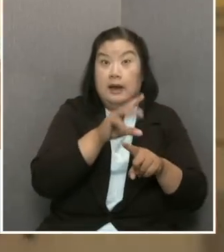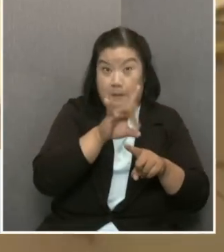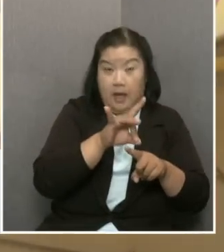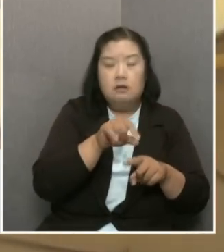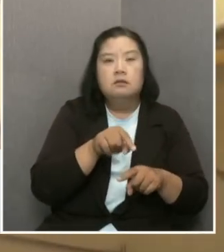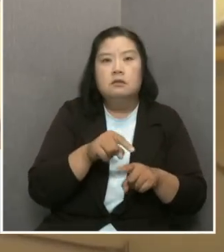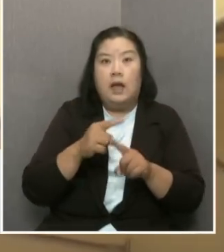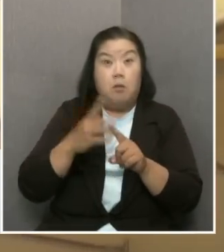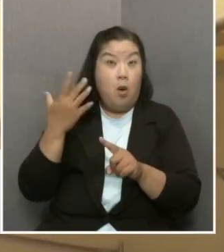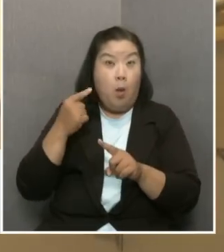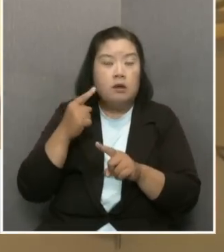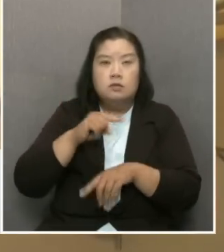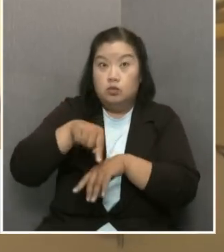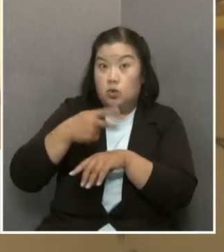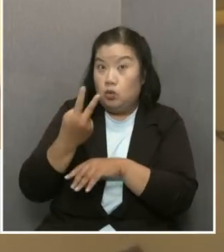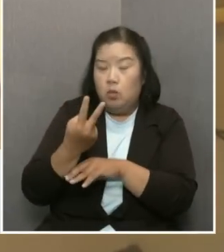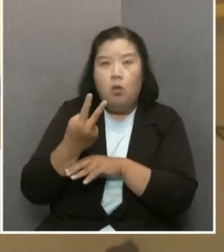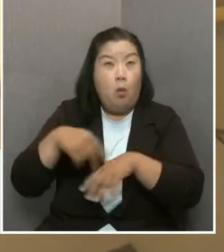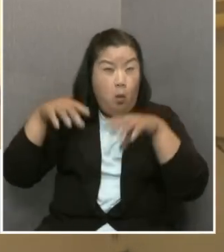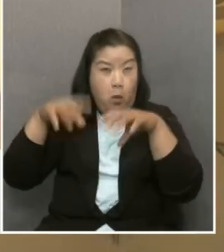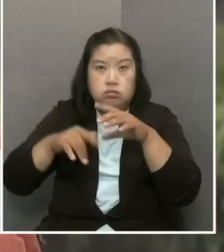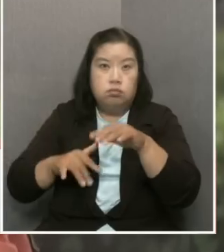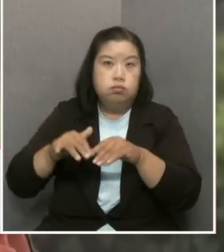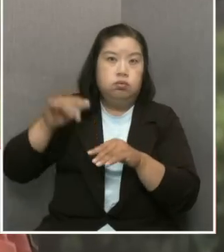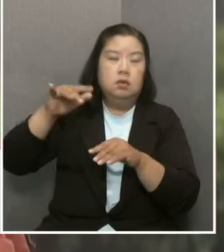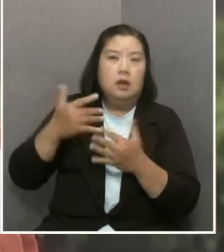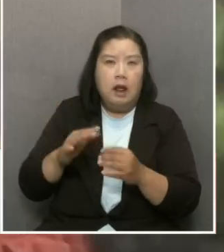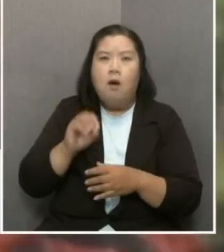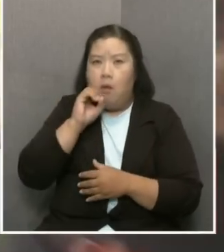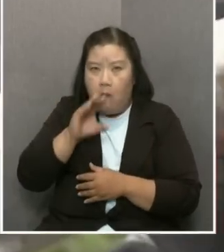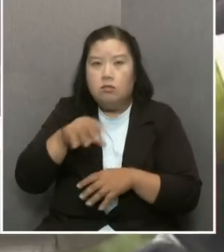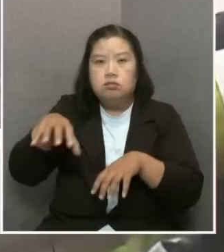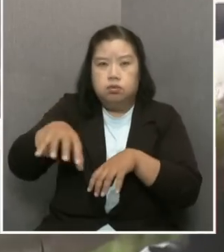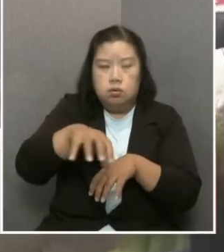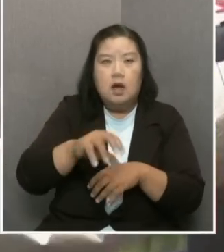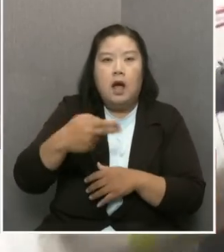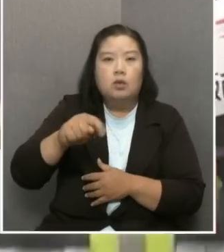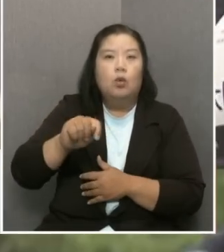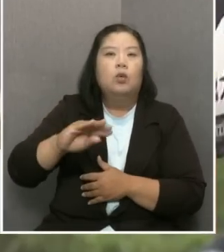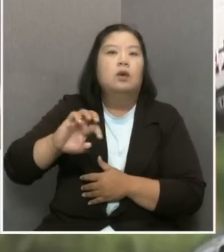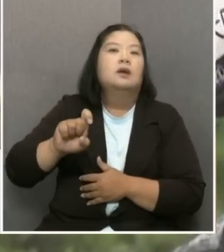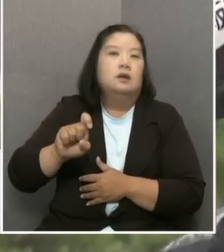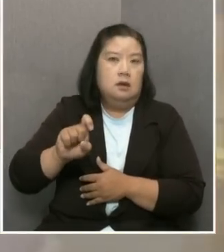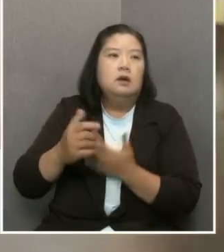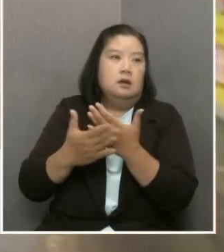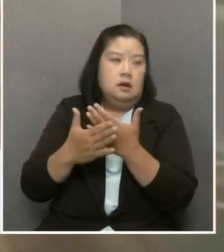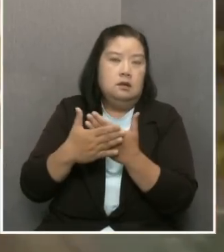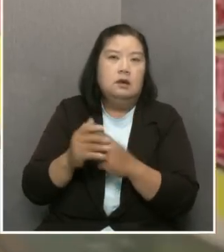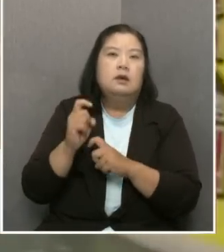ม JMA ประกาศเตือนภัยฝนตกหนักในจังหวัดโทโตริส่วนโทโตริประกาศเตือนภัยสูงสุดต่อช